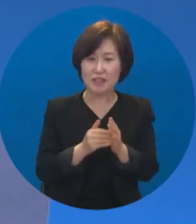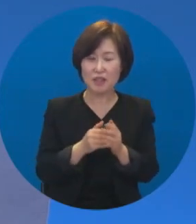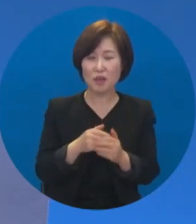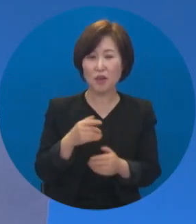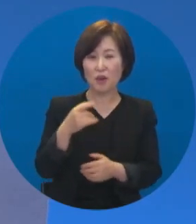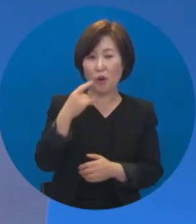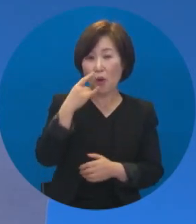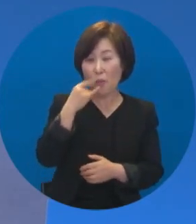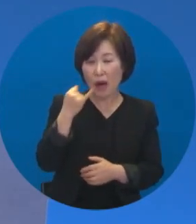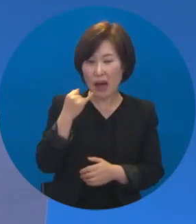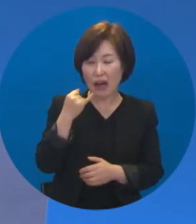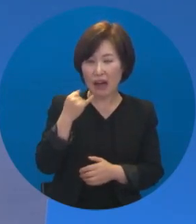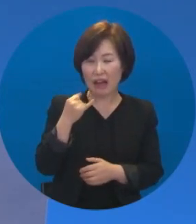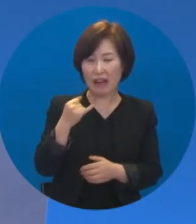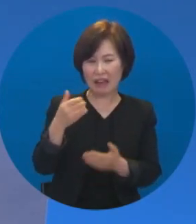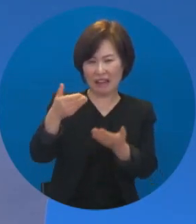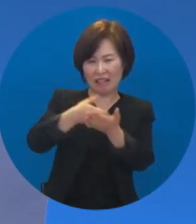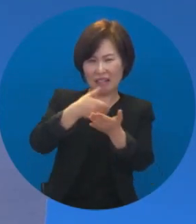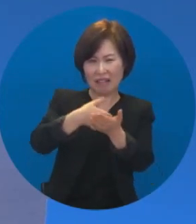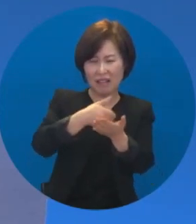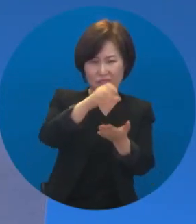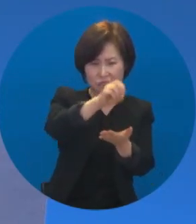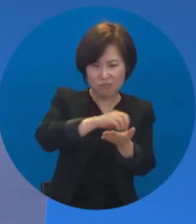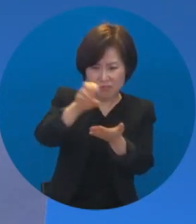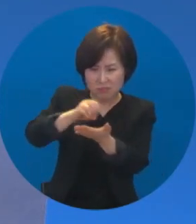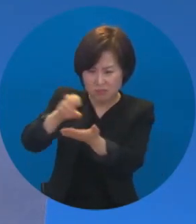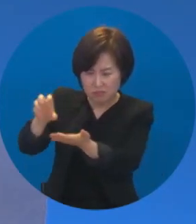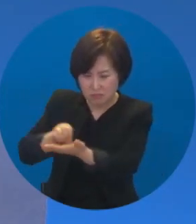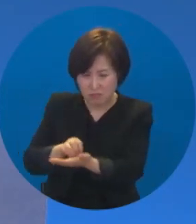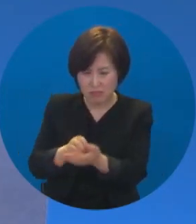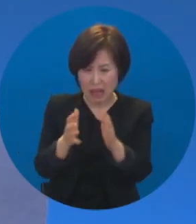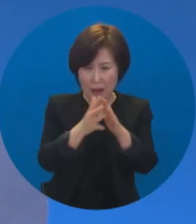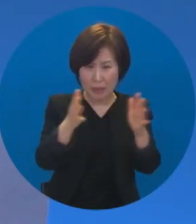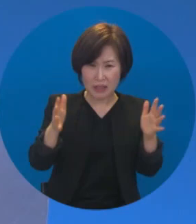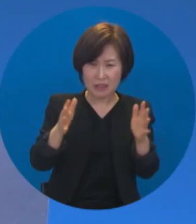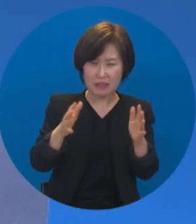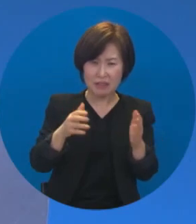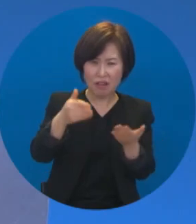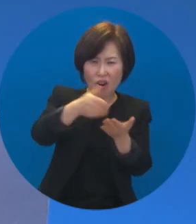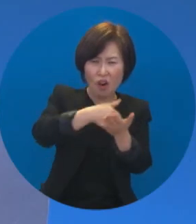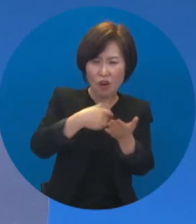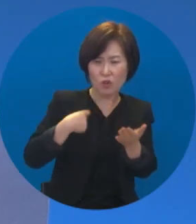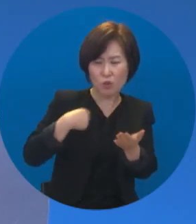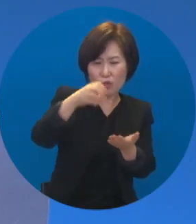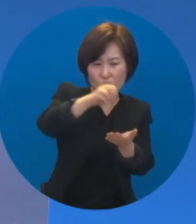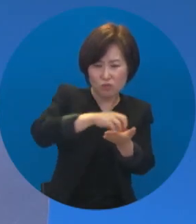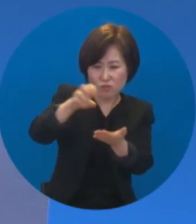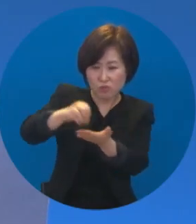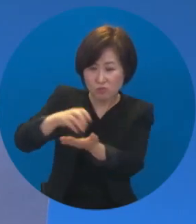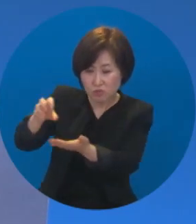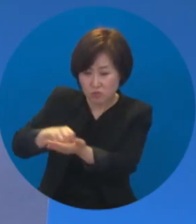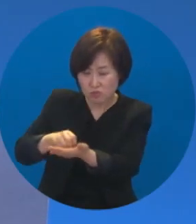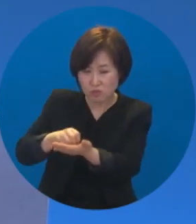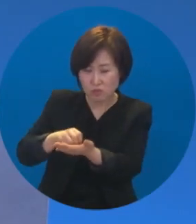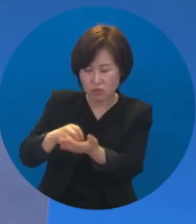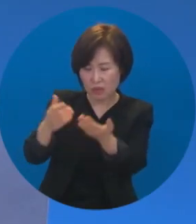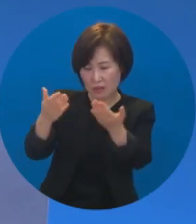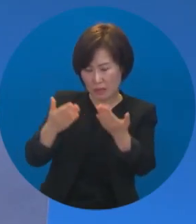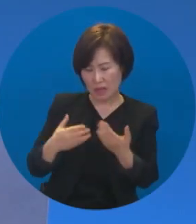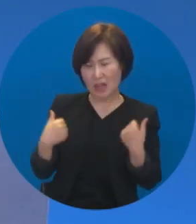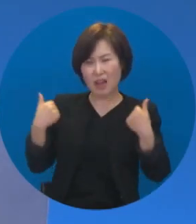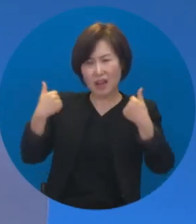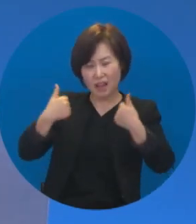재활용센터에서 주워오고 또 다른 아파트 수거함에서 주워온 옷들을 그냥 받아 입고